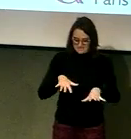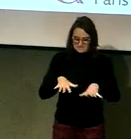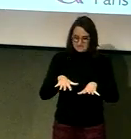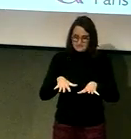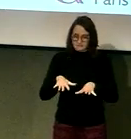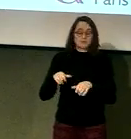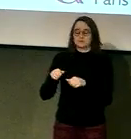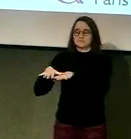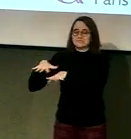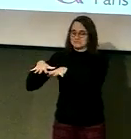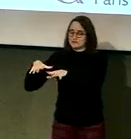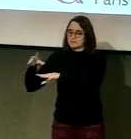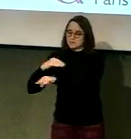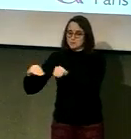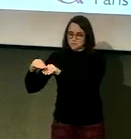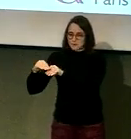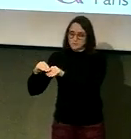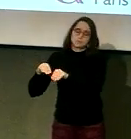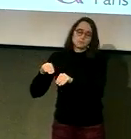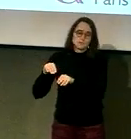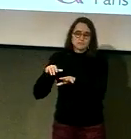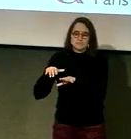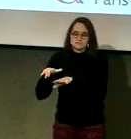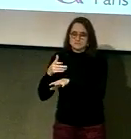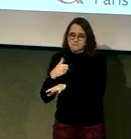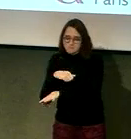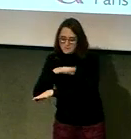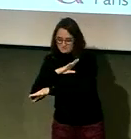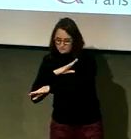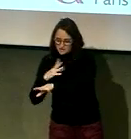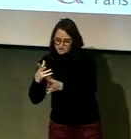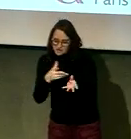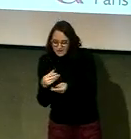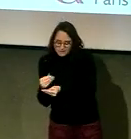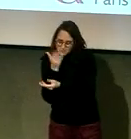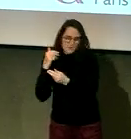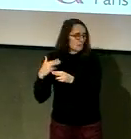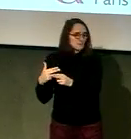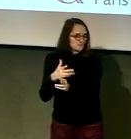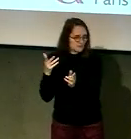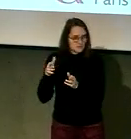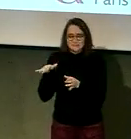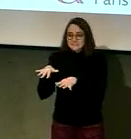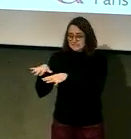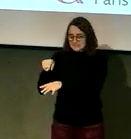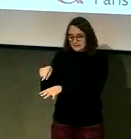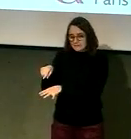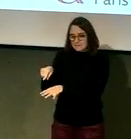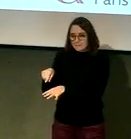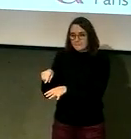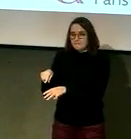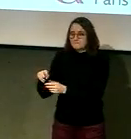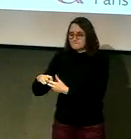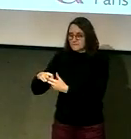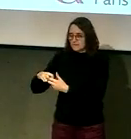de soins ou un système de prise en charge ou d'accueil, je ne sais pas comment vous l'appelez, où on a des